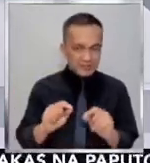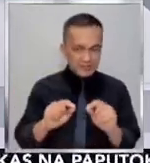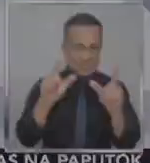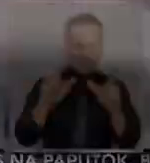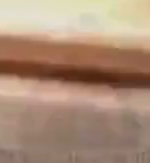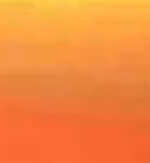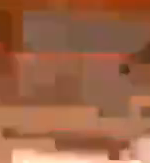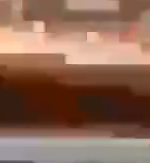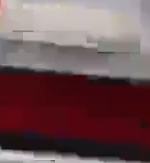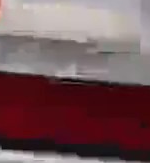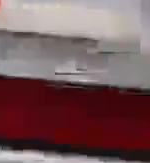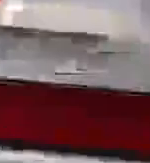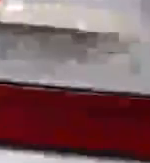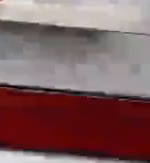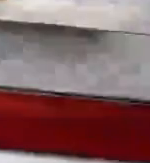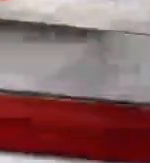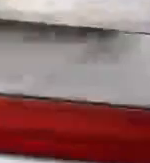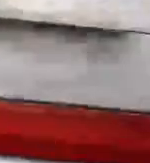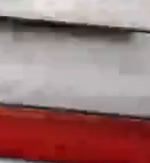JP Soriano.